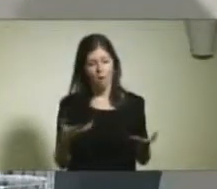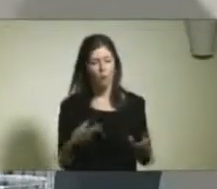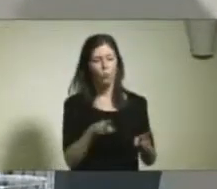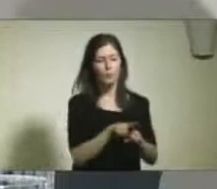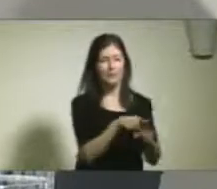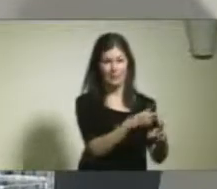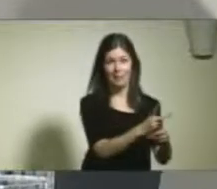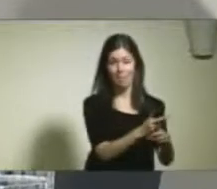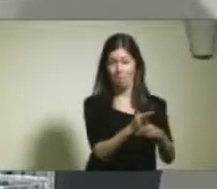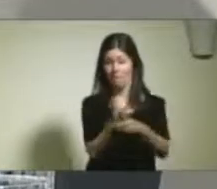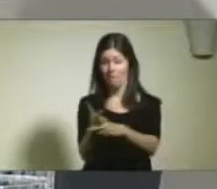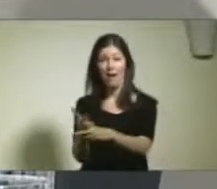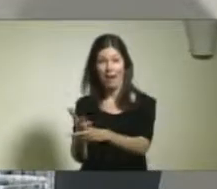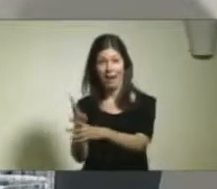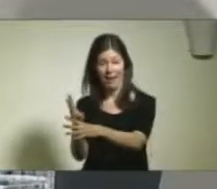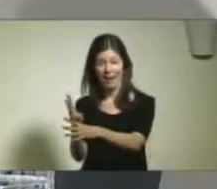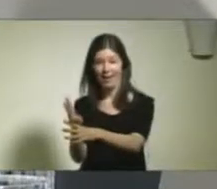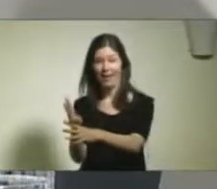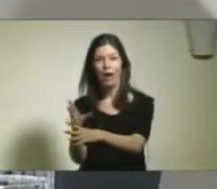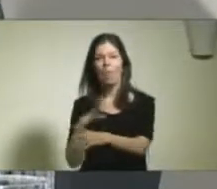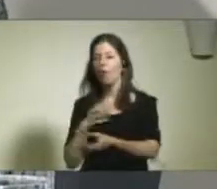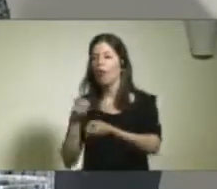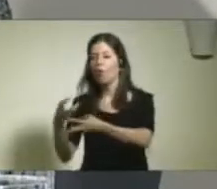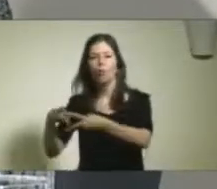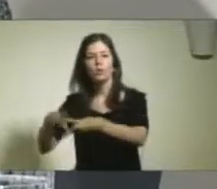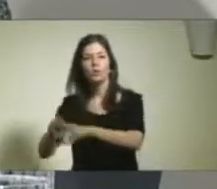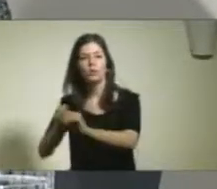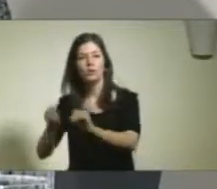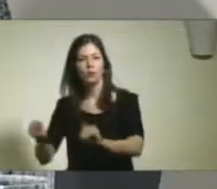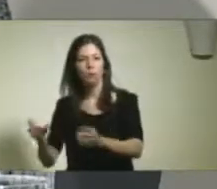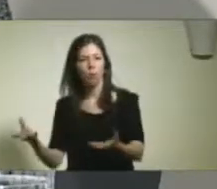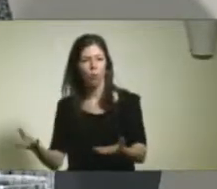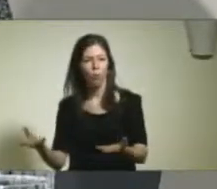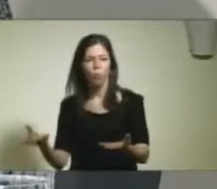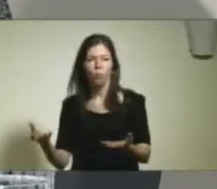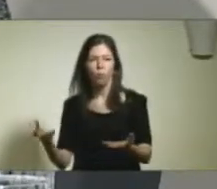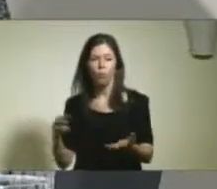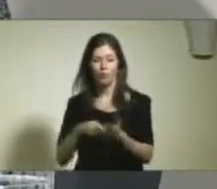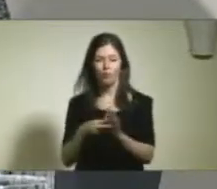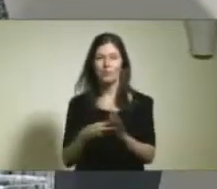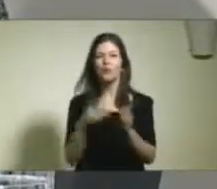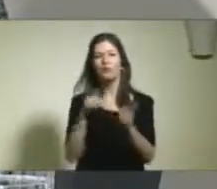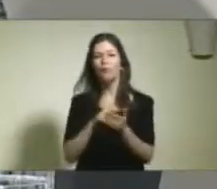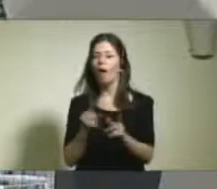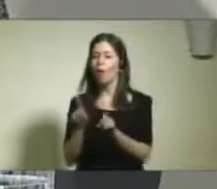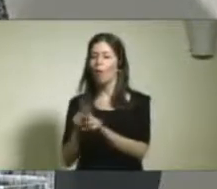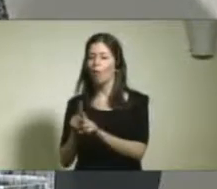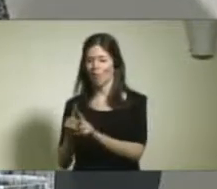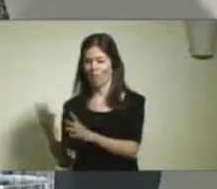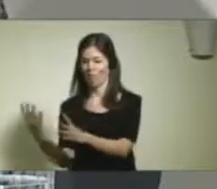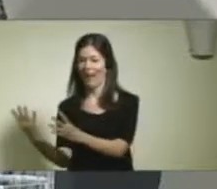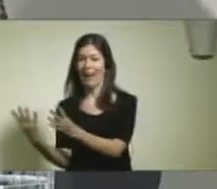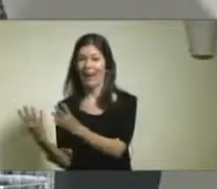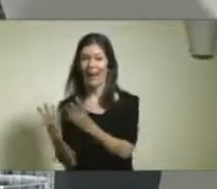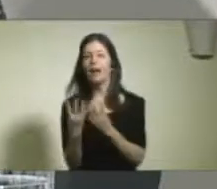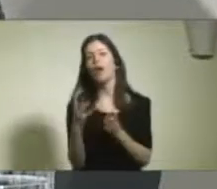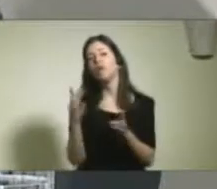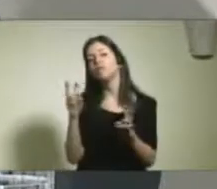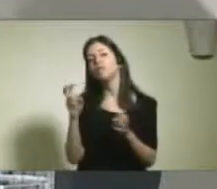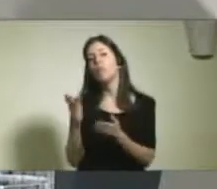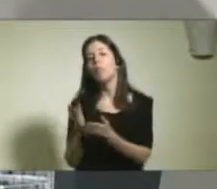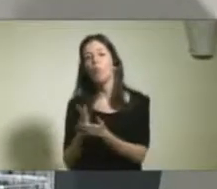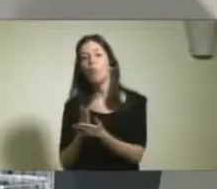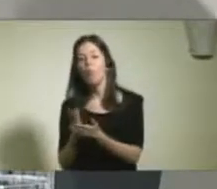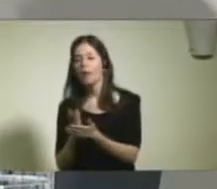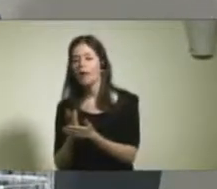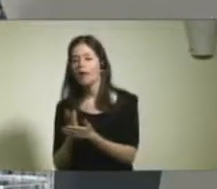on ne l'équipait pas. Donc on est souvent la deuxième banque. Le client moyen